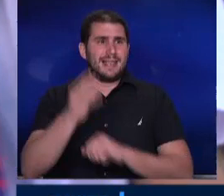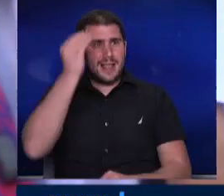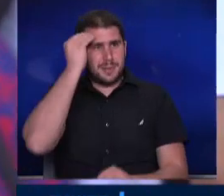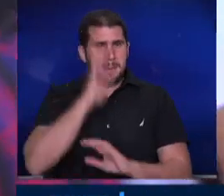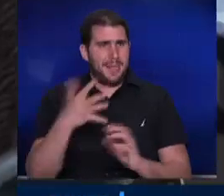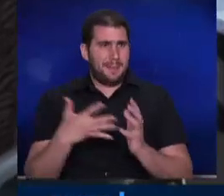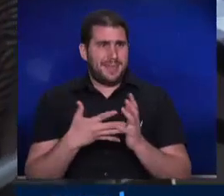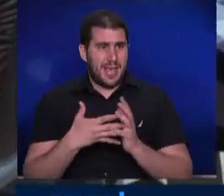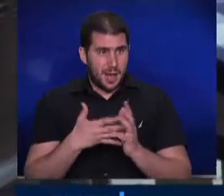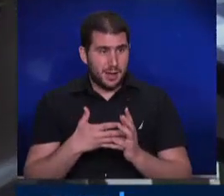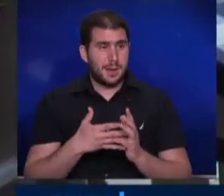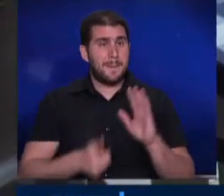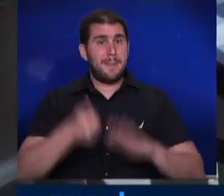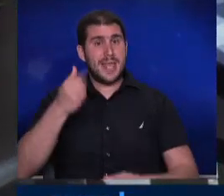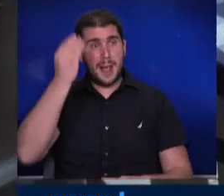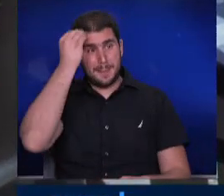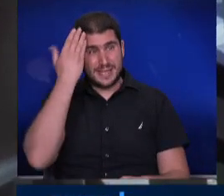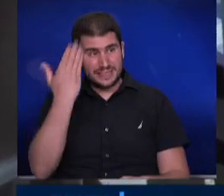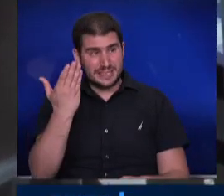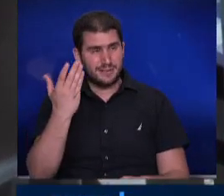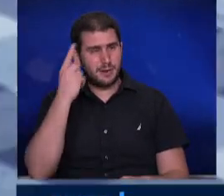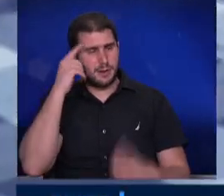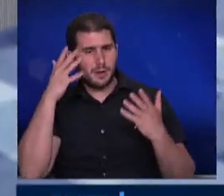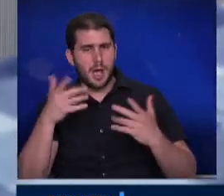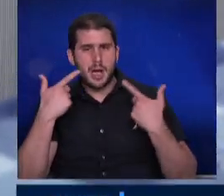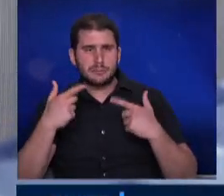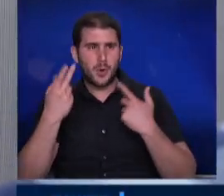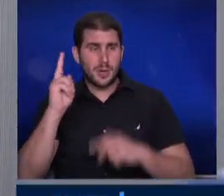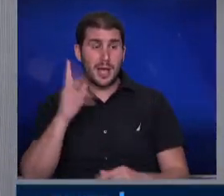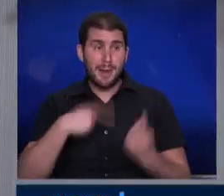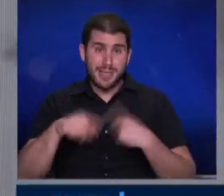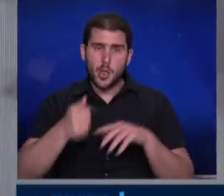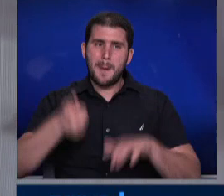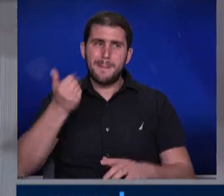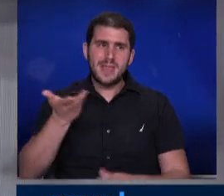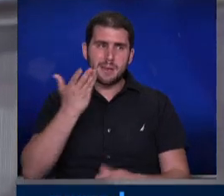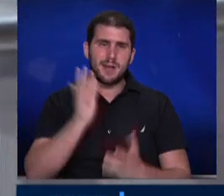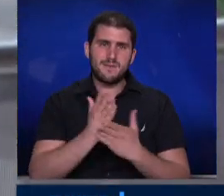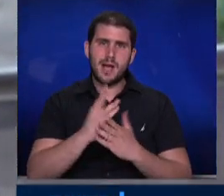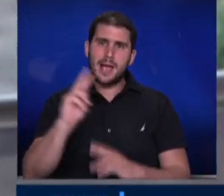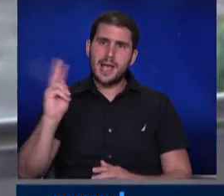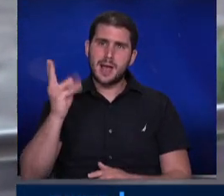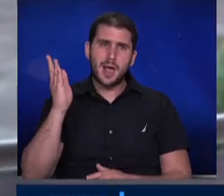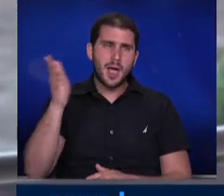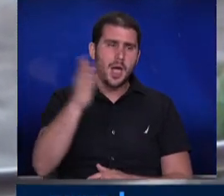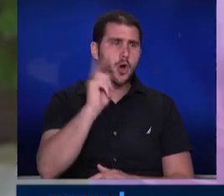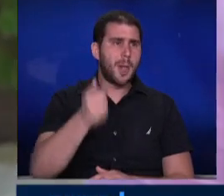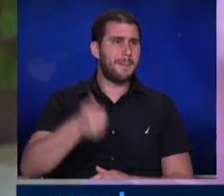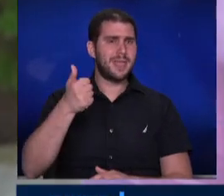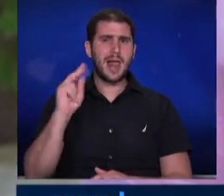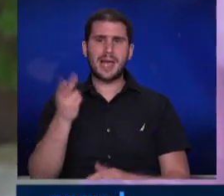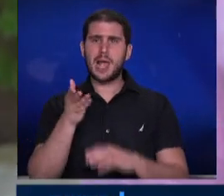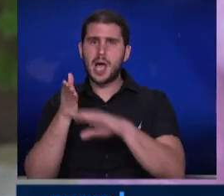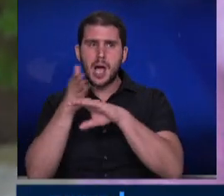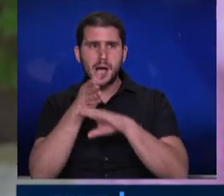בדיקה, מנהלי בתי הספר עסוקים בהסברה. גם אנחנו המנהלים יצאנו לקהילה, כל מנהל הקהילה שלו,